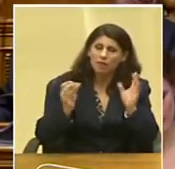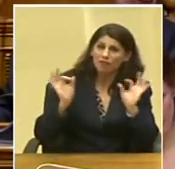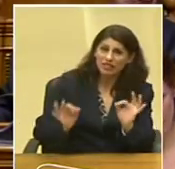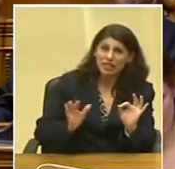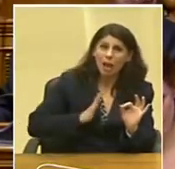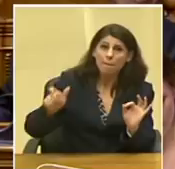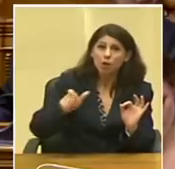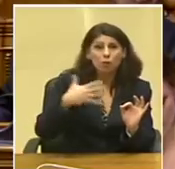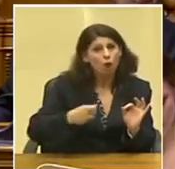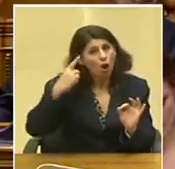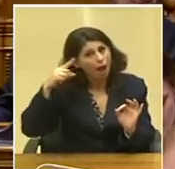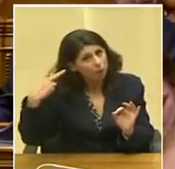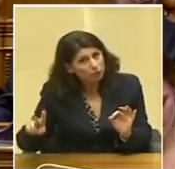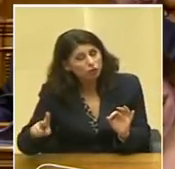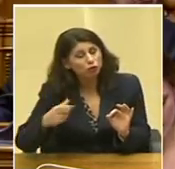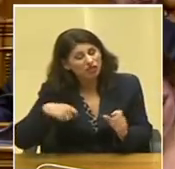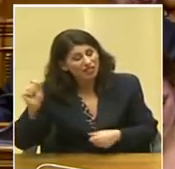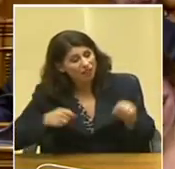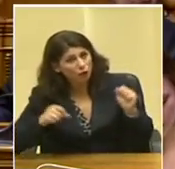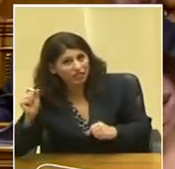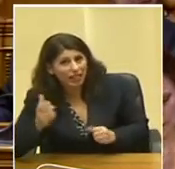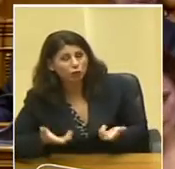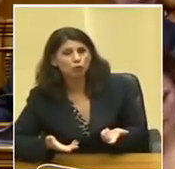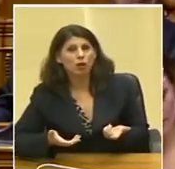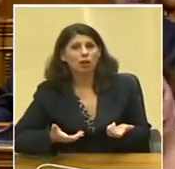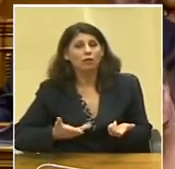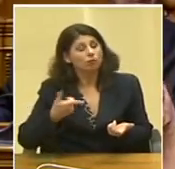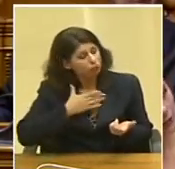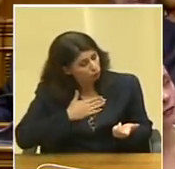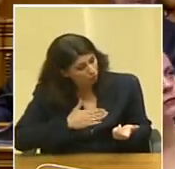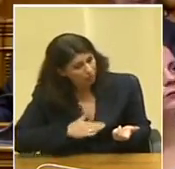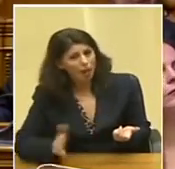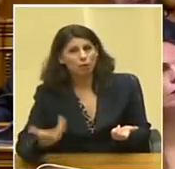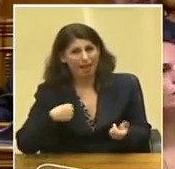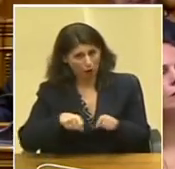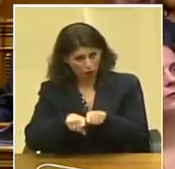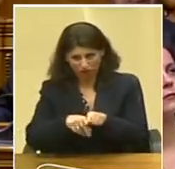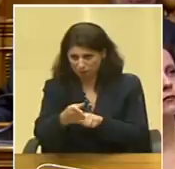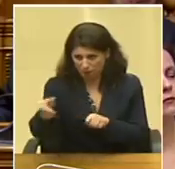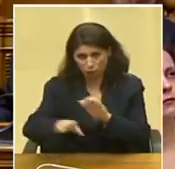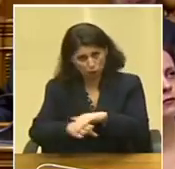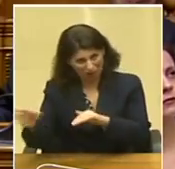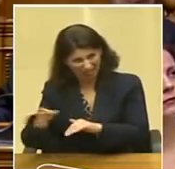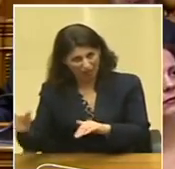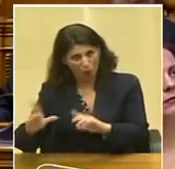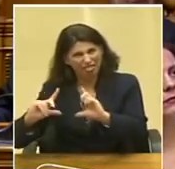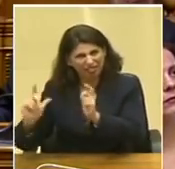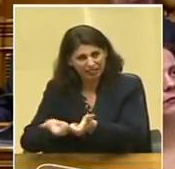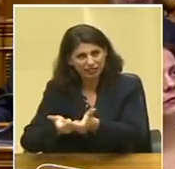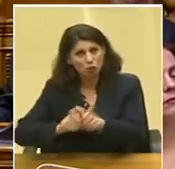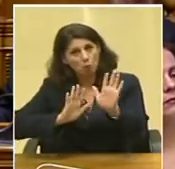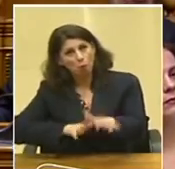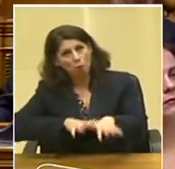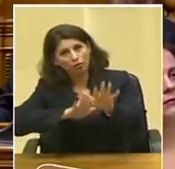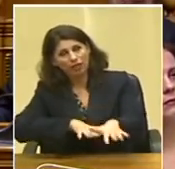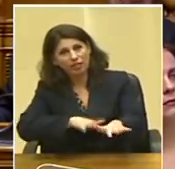την άποψή τους, τη διαφωνία τους, τη διαφωνία τους στη θεμητή, έχουν σχέση με αυτούς τους ακραίους εθνικιστές που διαδήλωσαν